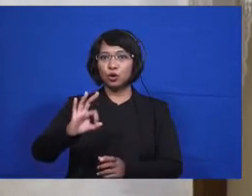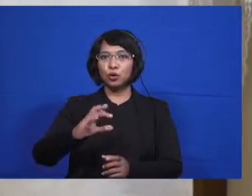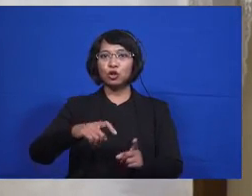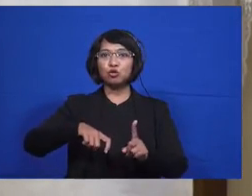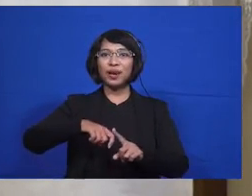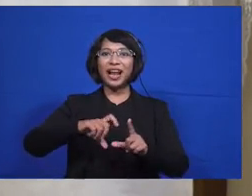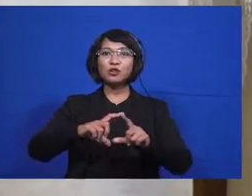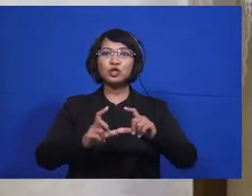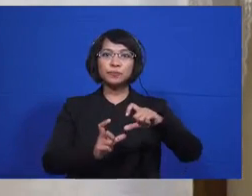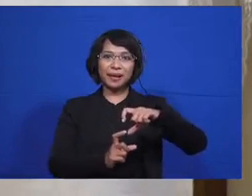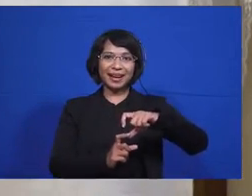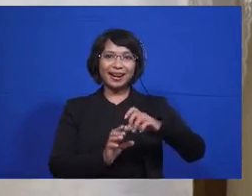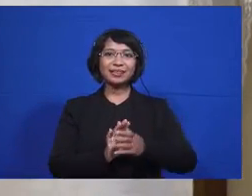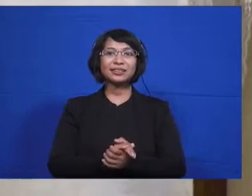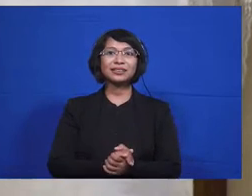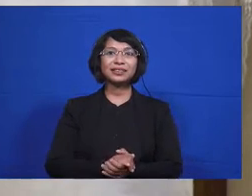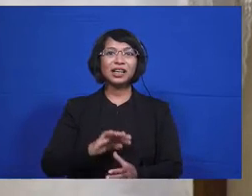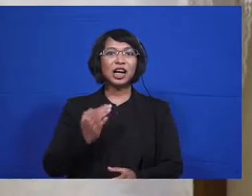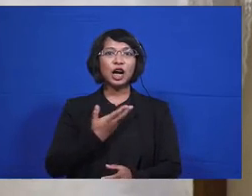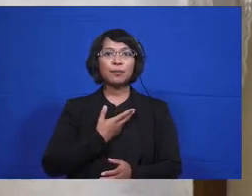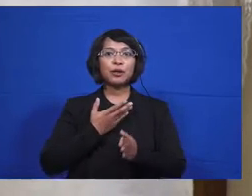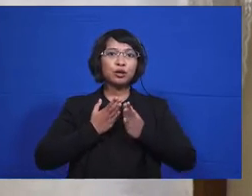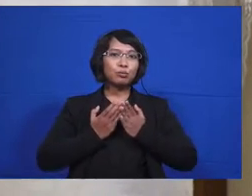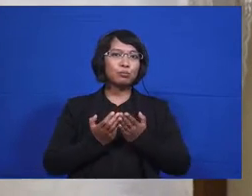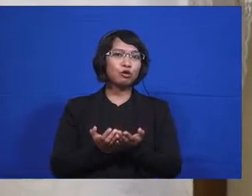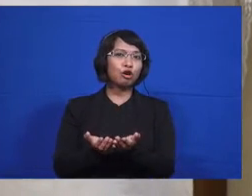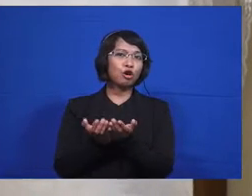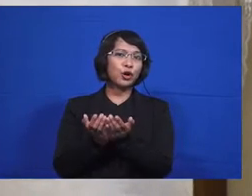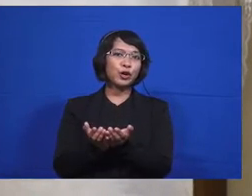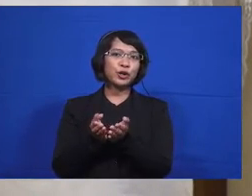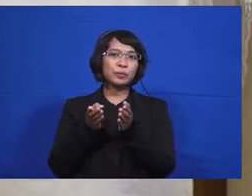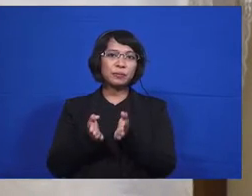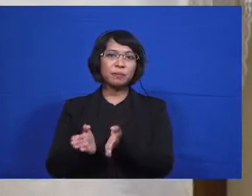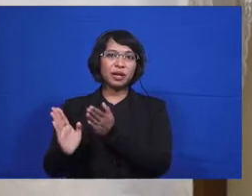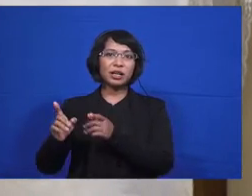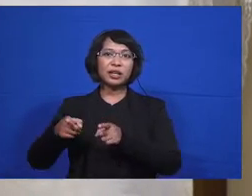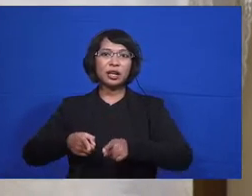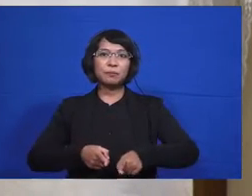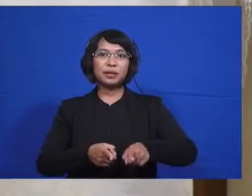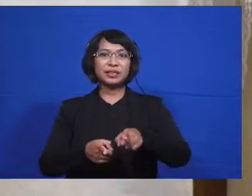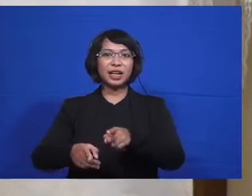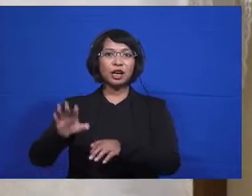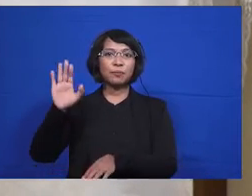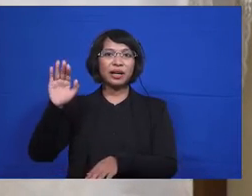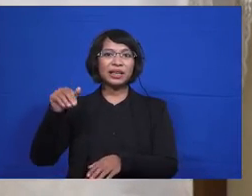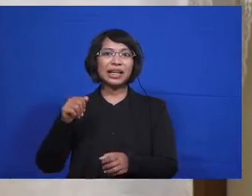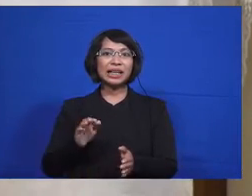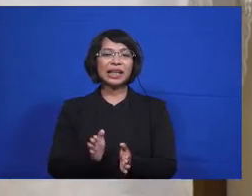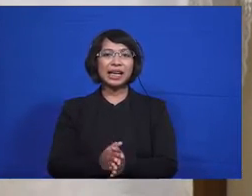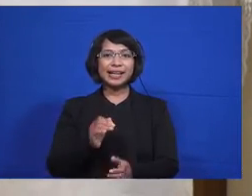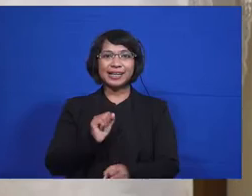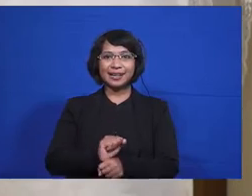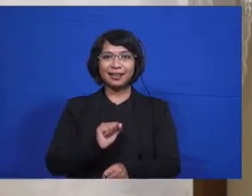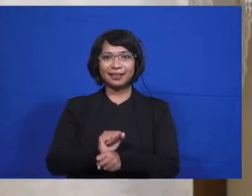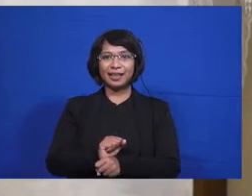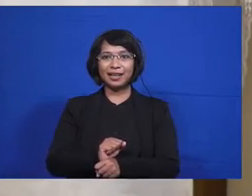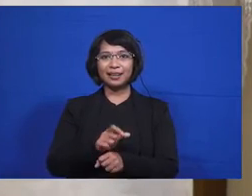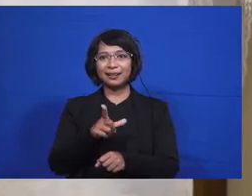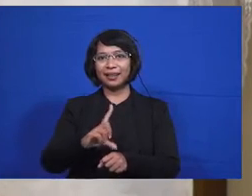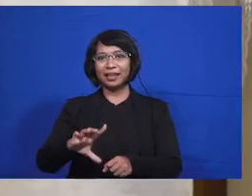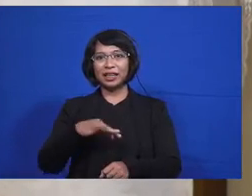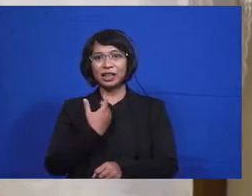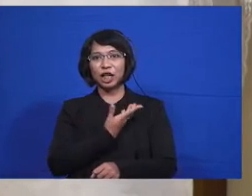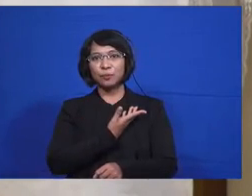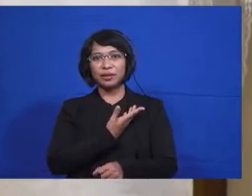Agung Semarang. Kami mohon bimbingan dalam perjalanan panggilan dan karya pelayanan kami